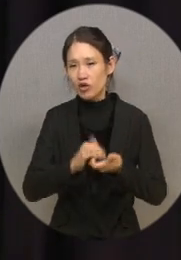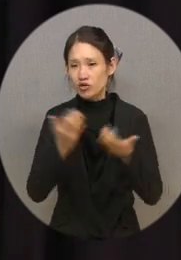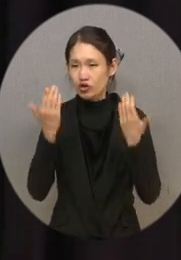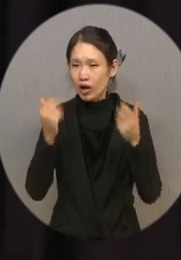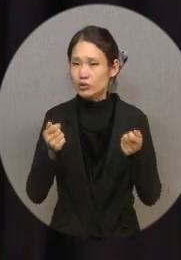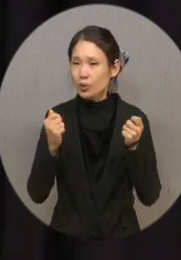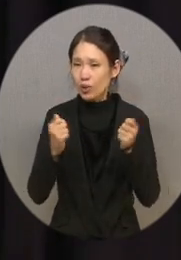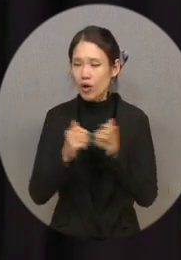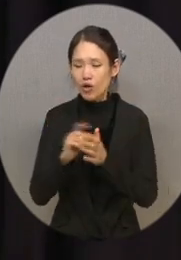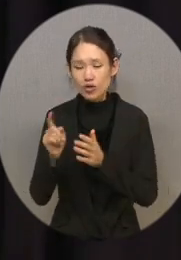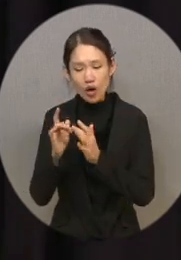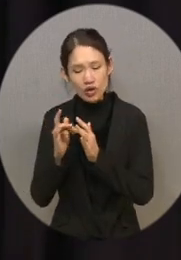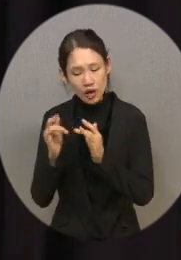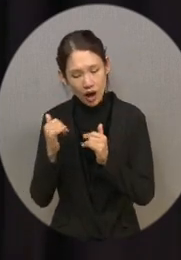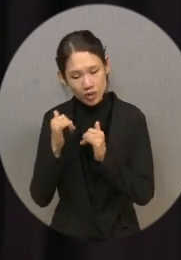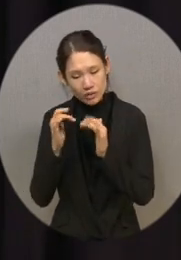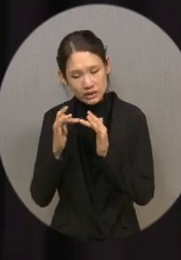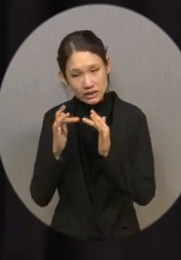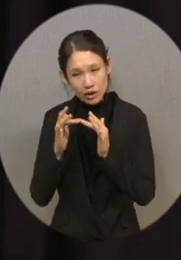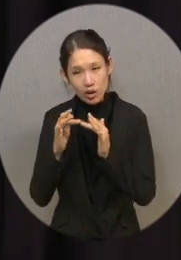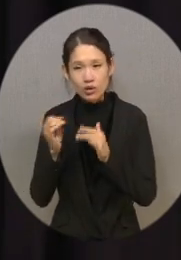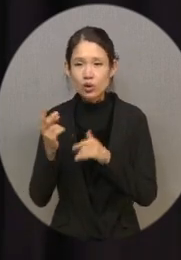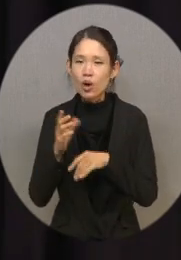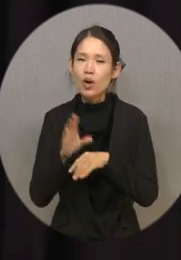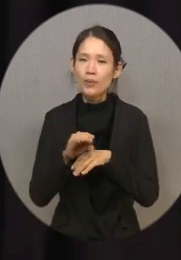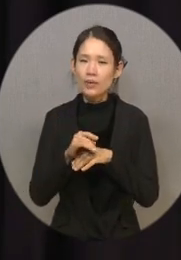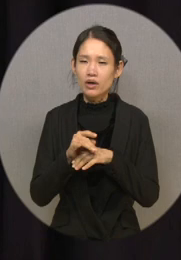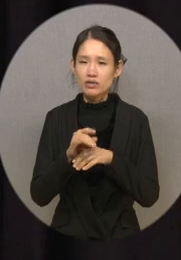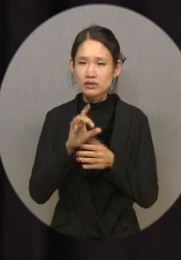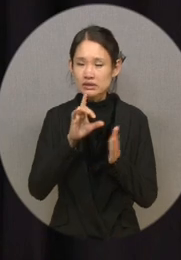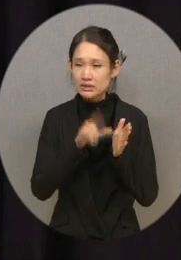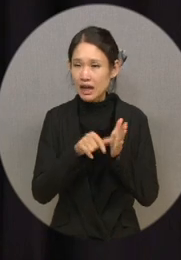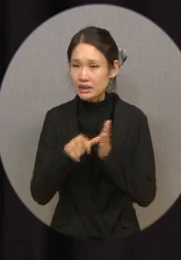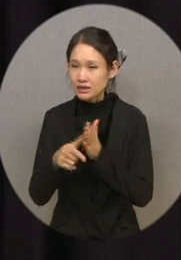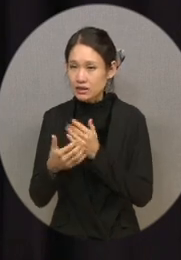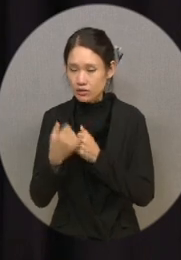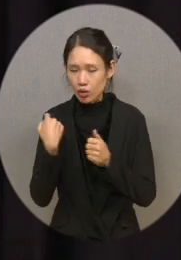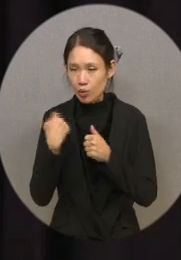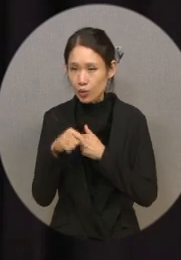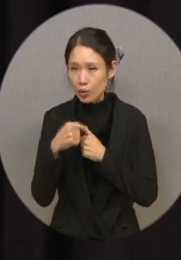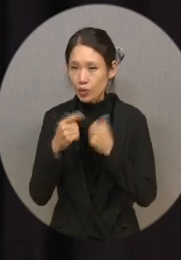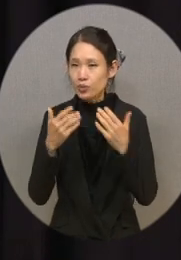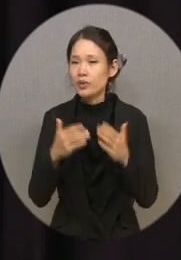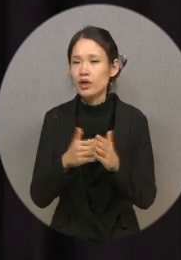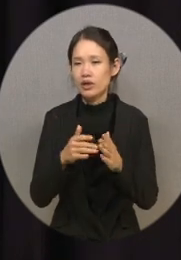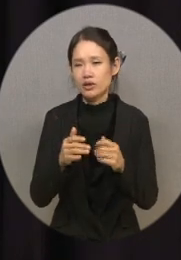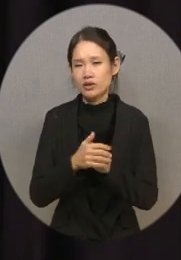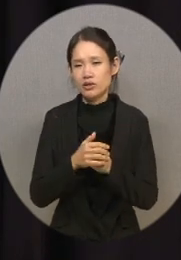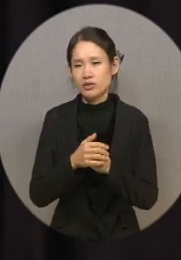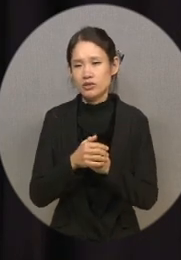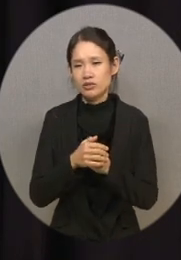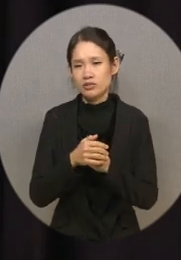데는 사이버대학이라든지 어떤 데는 방통 뭐 이런 식으로 시간제로 예, 교육을 예. 받아서 자격을 받아가지고